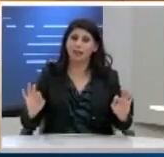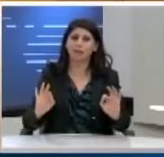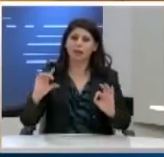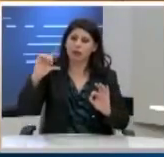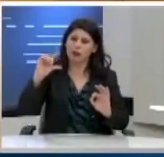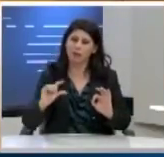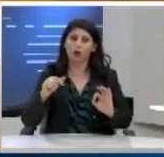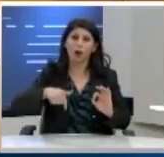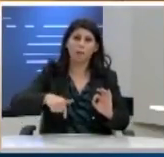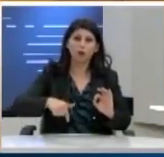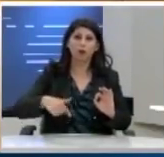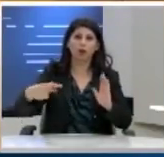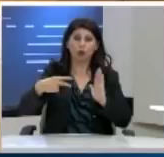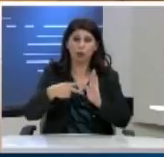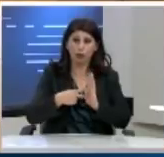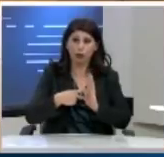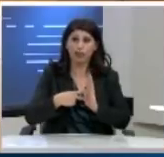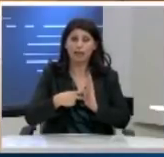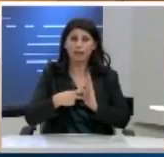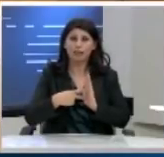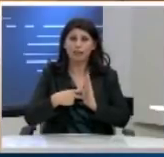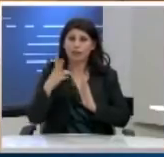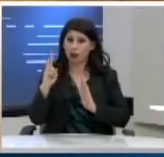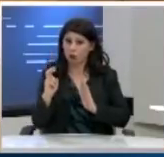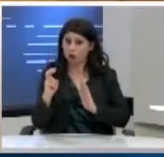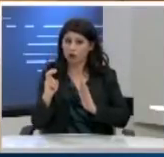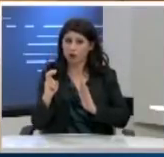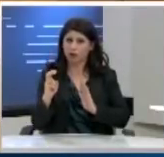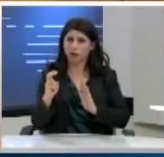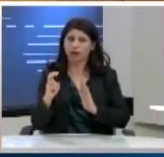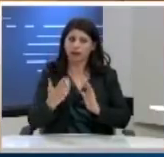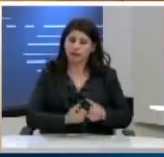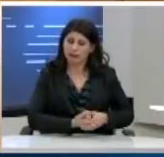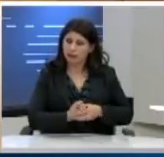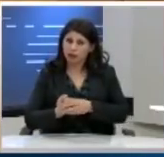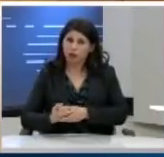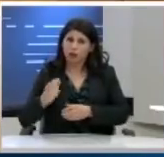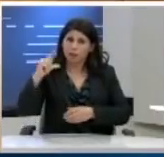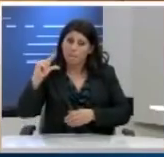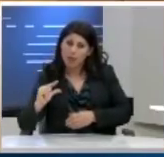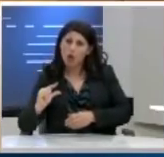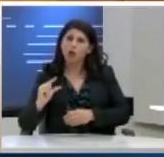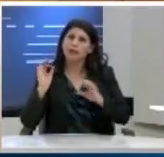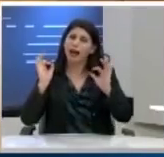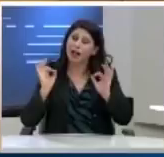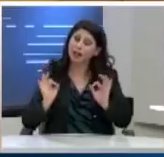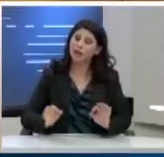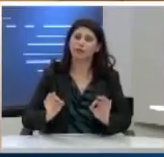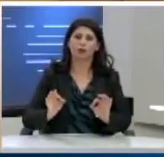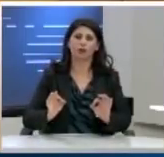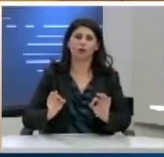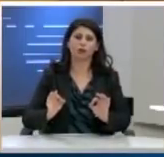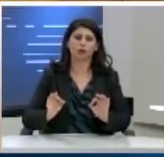από τώρα για το 2020 τη λιτότητα, μειώνοντας ακριβώς το